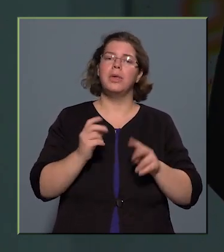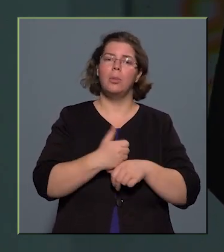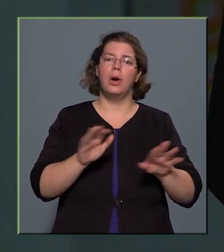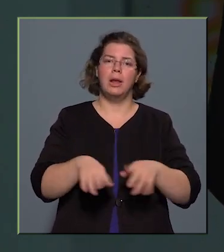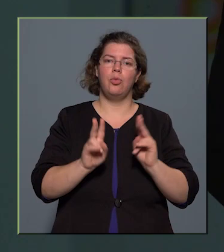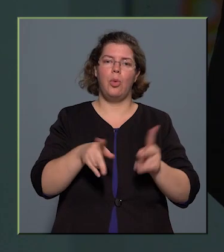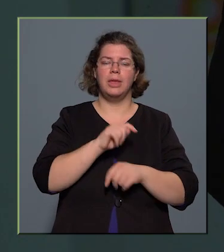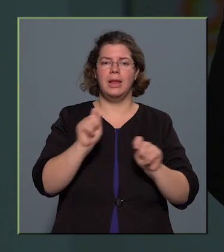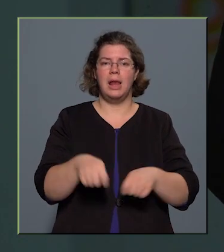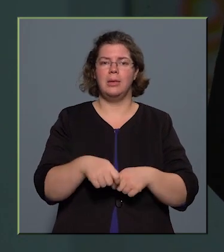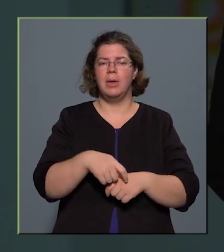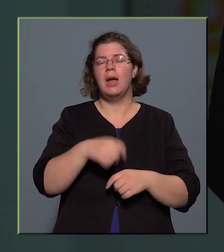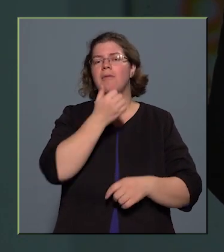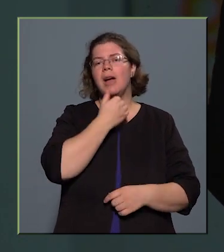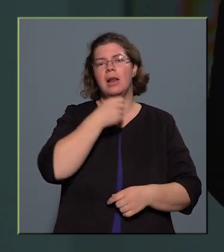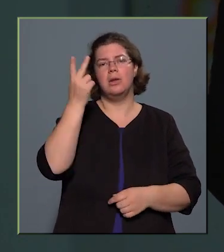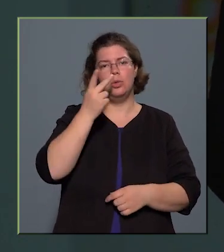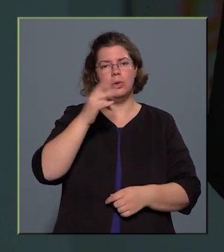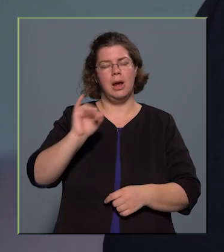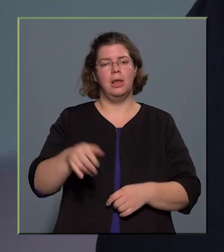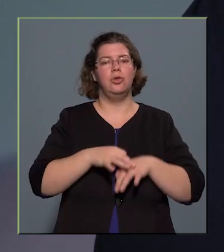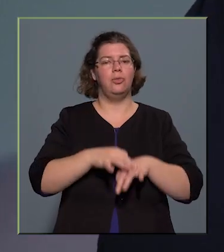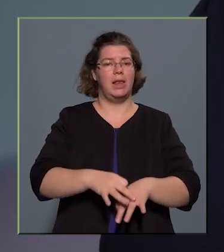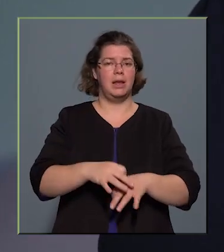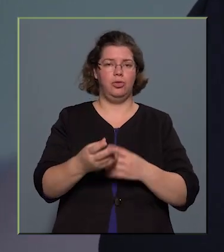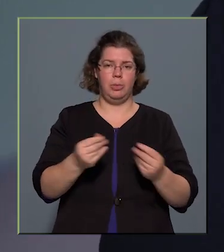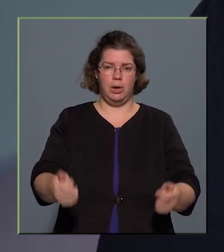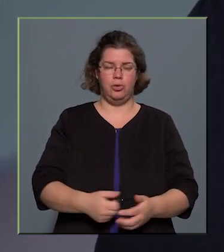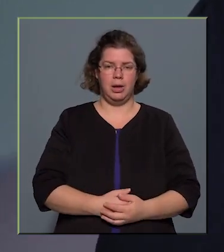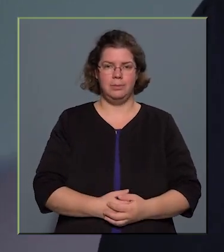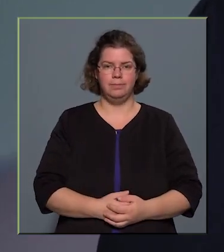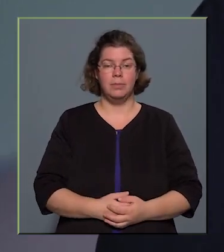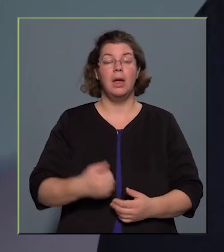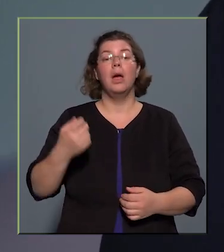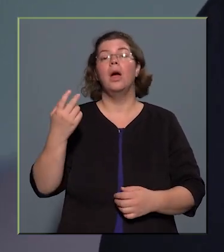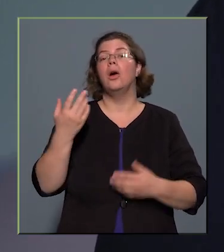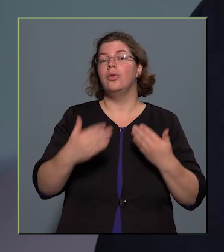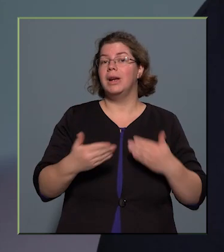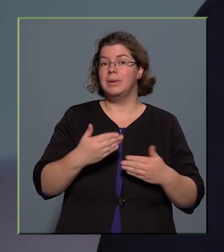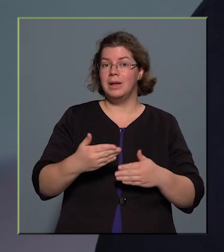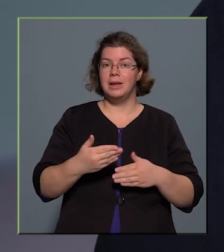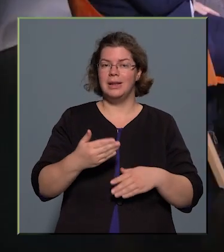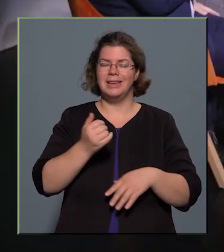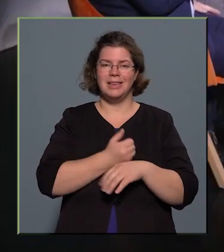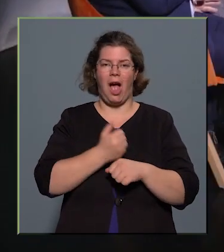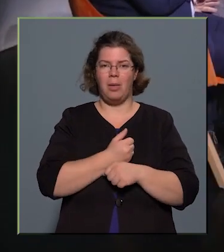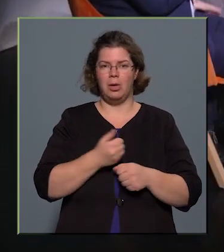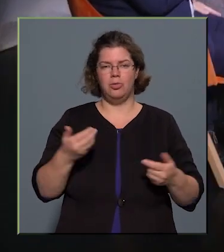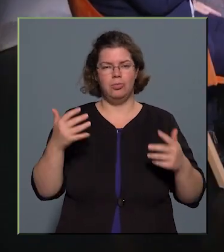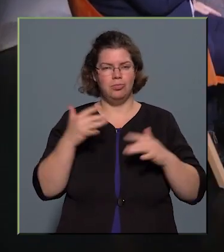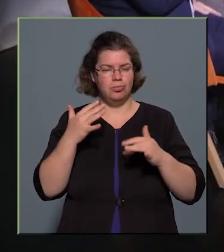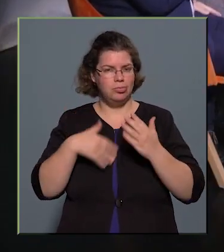meg a vállalat kultúráját és a vezetési minőséget. A konferencián izgalmas panelbeszélgetése is sor került. A